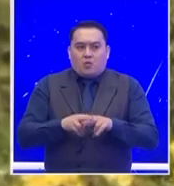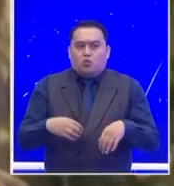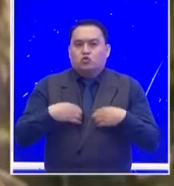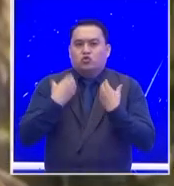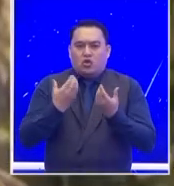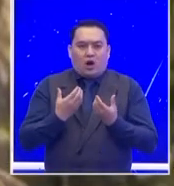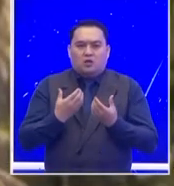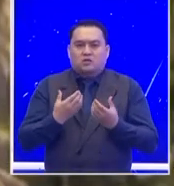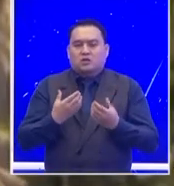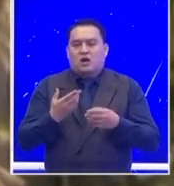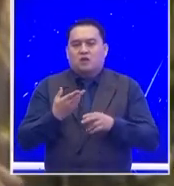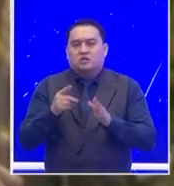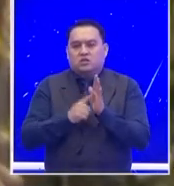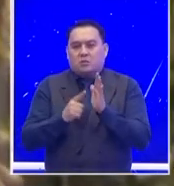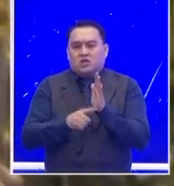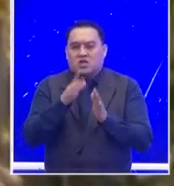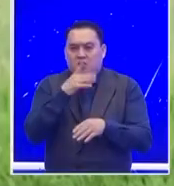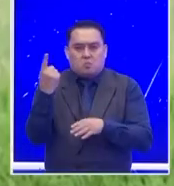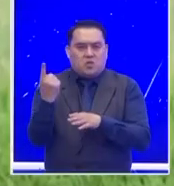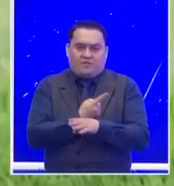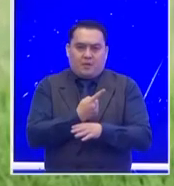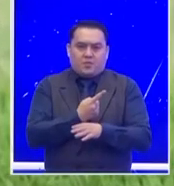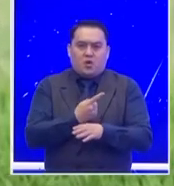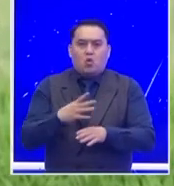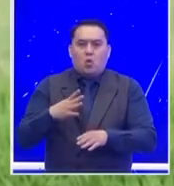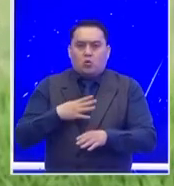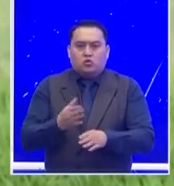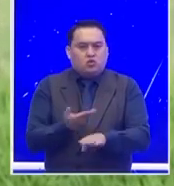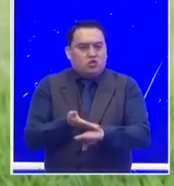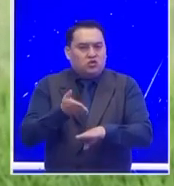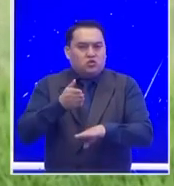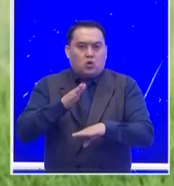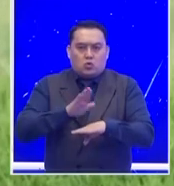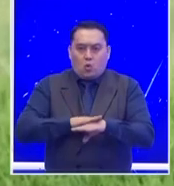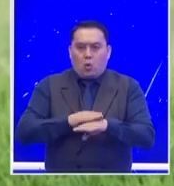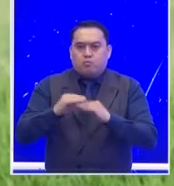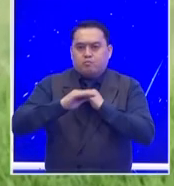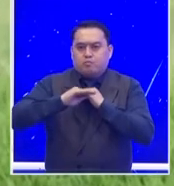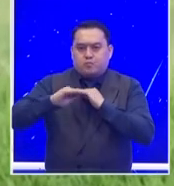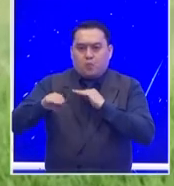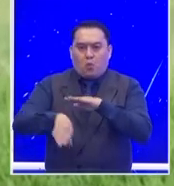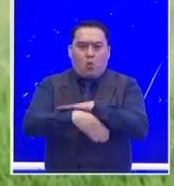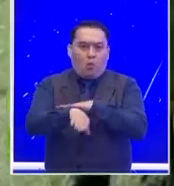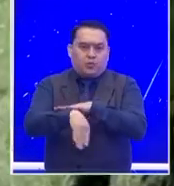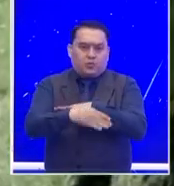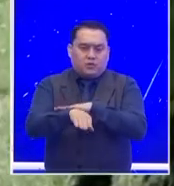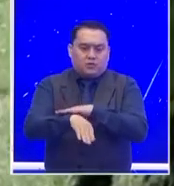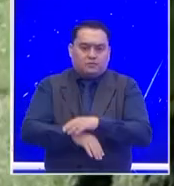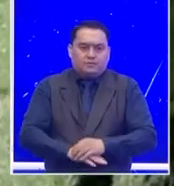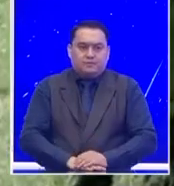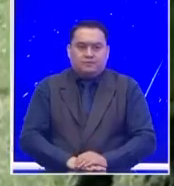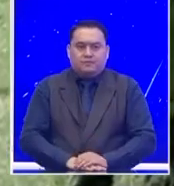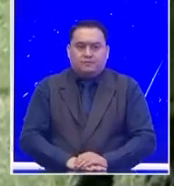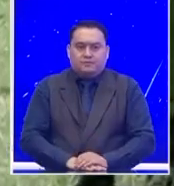страшное нашествие саранчи за 70 лет, уже приходится очень тяжело. Фактически в этом году их поля опустели.